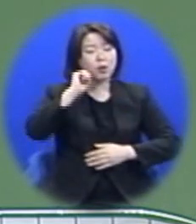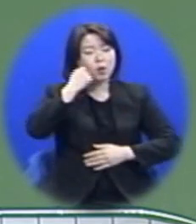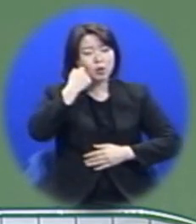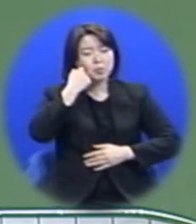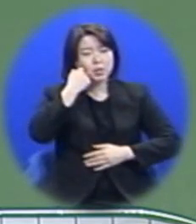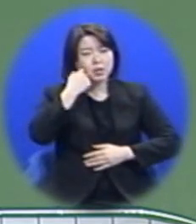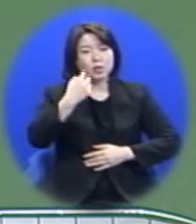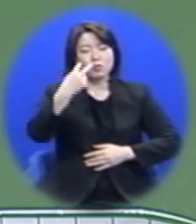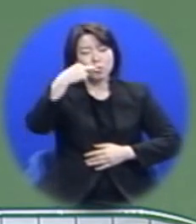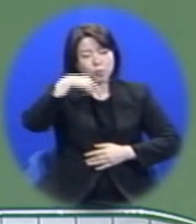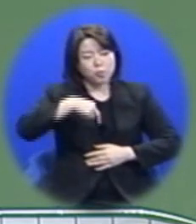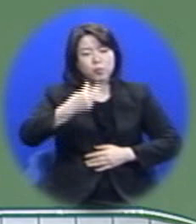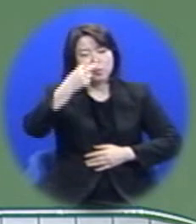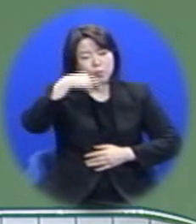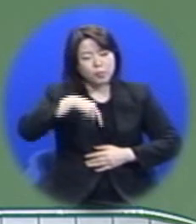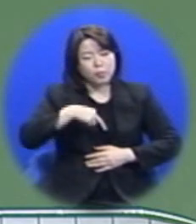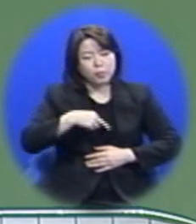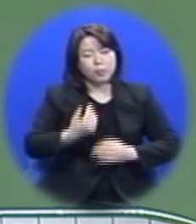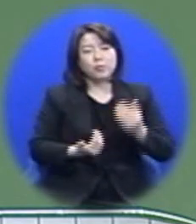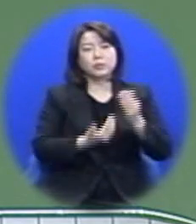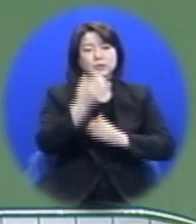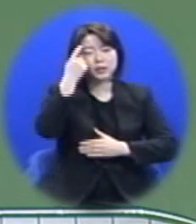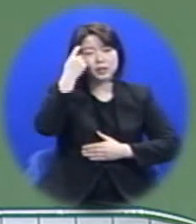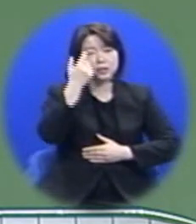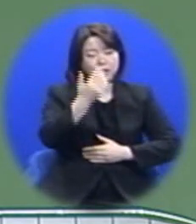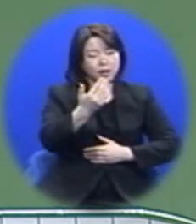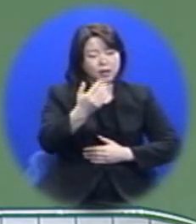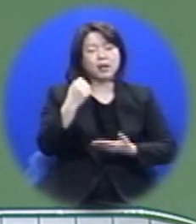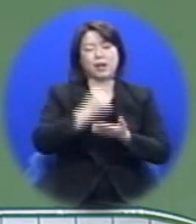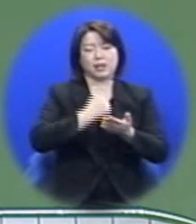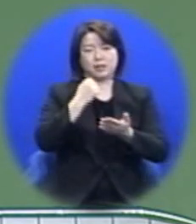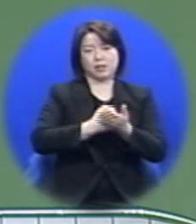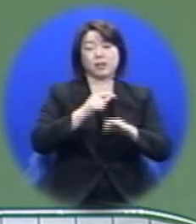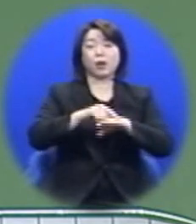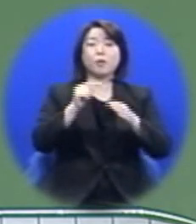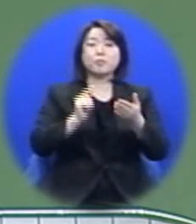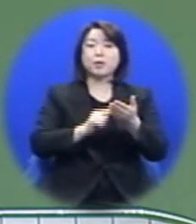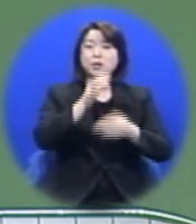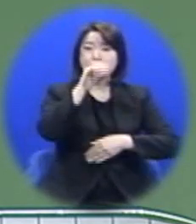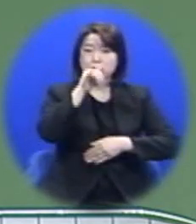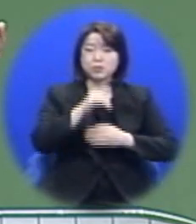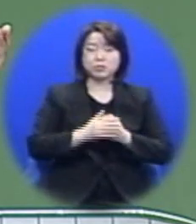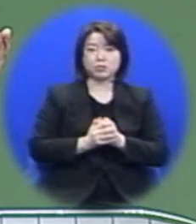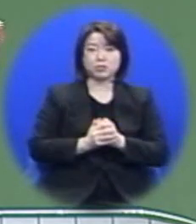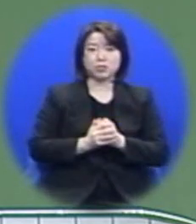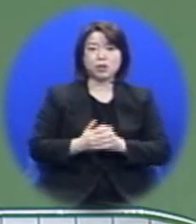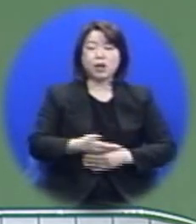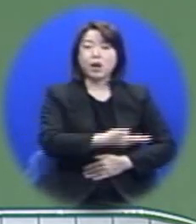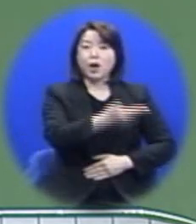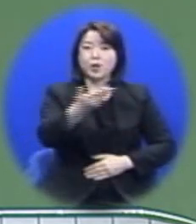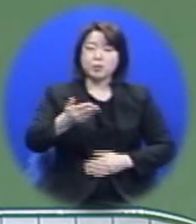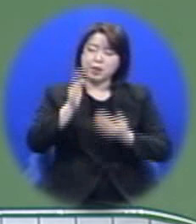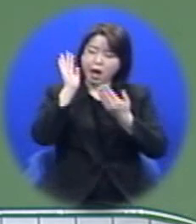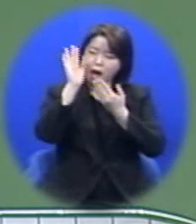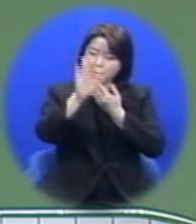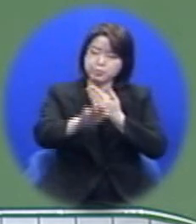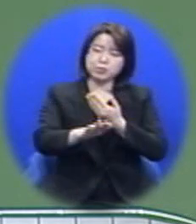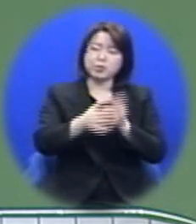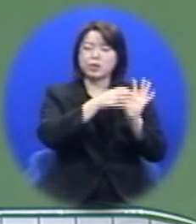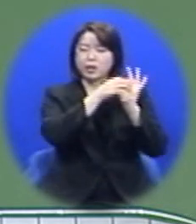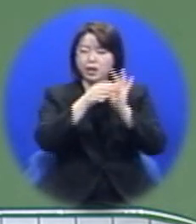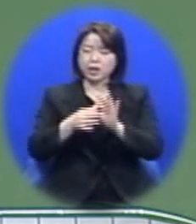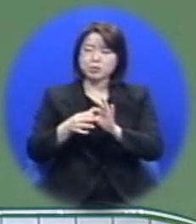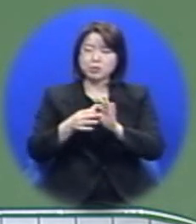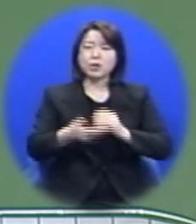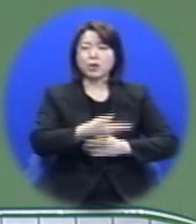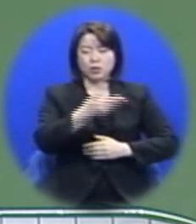일어나는가. 참 안타까울 때가 많았습니다. 아마 여러분들도 그런 일을 앞으로 계속 경험하게 될